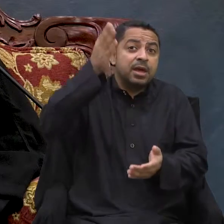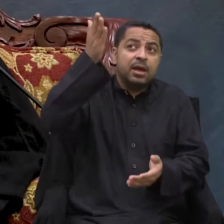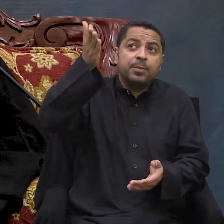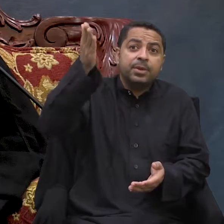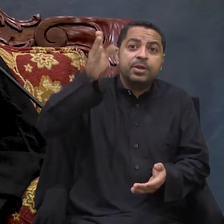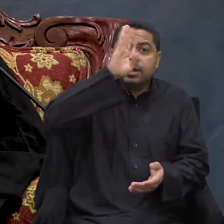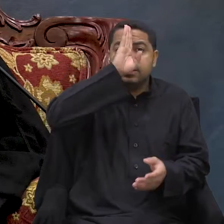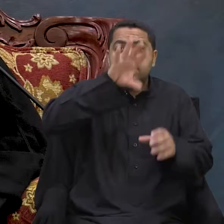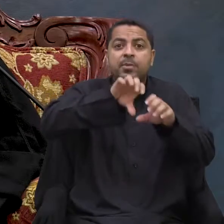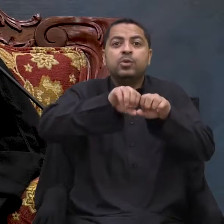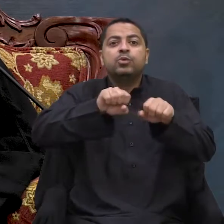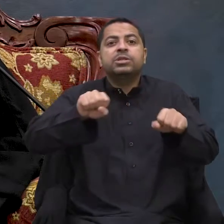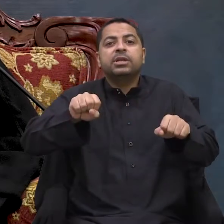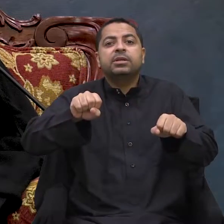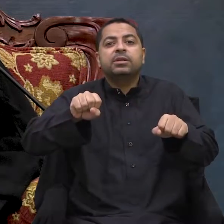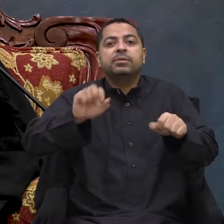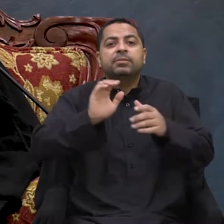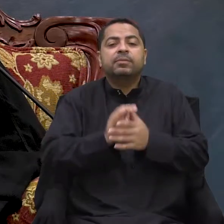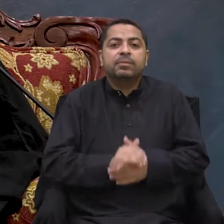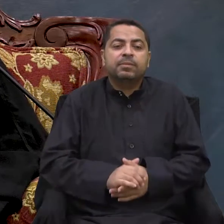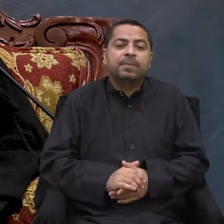عليه السلام.